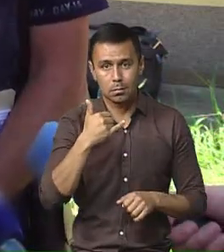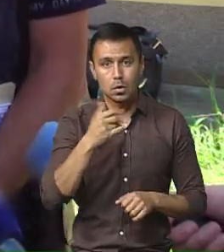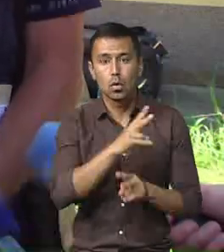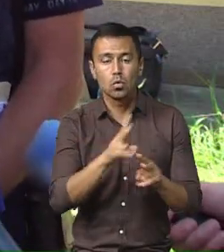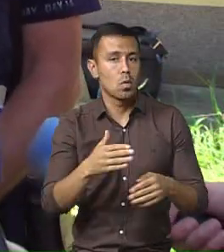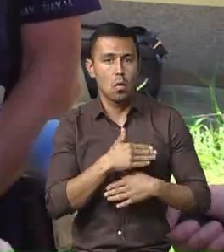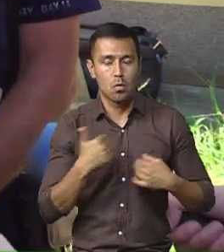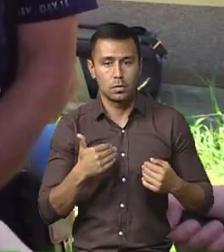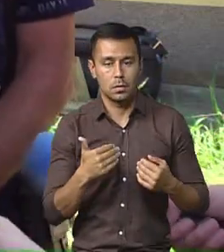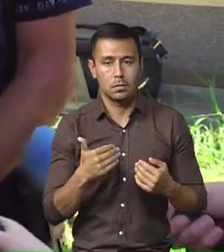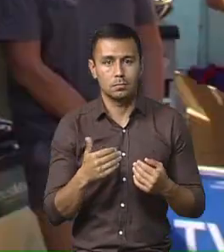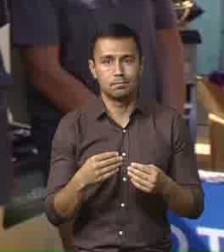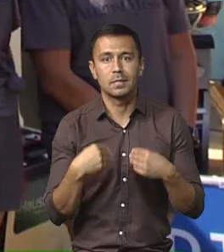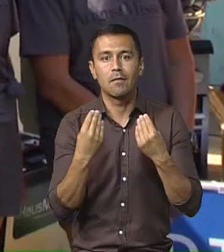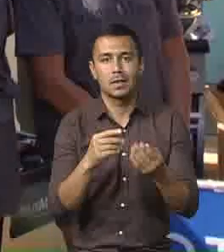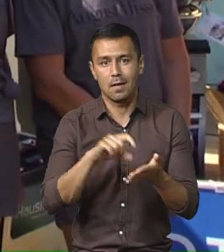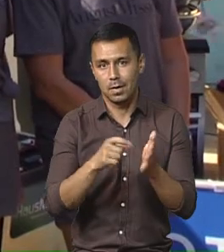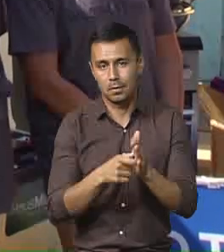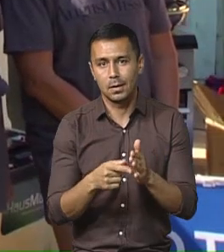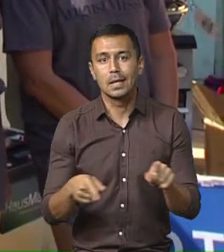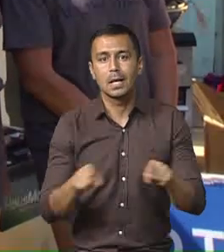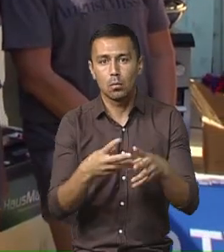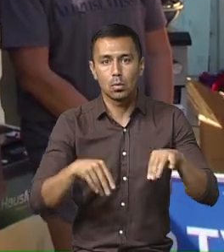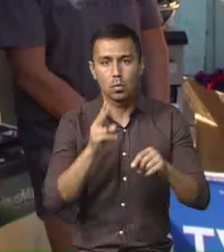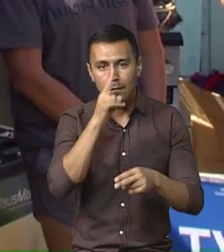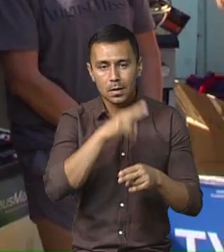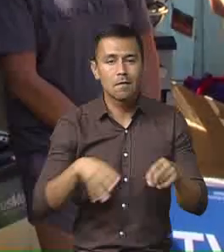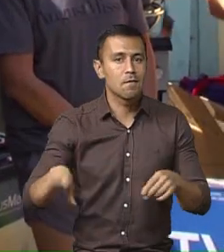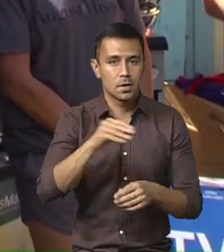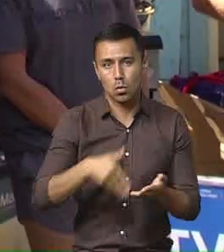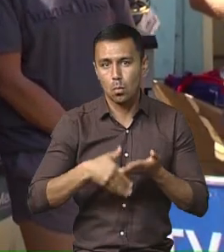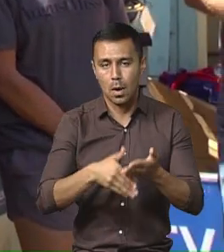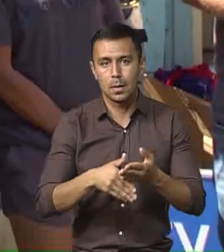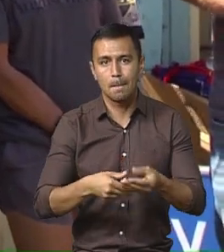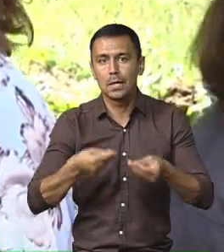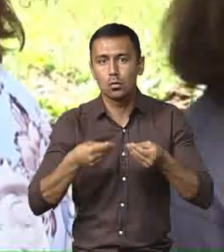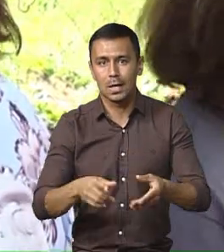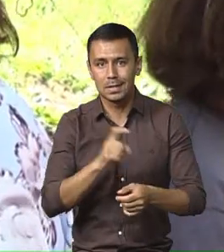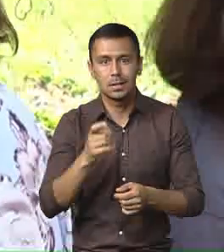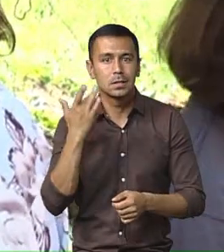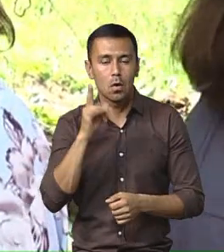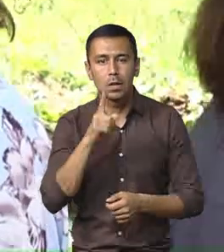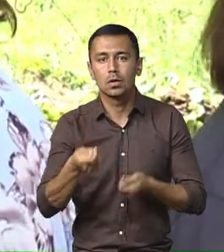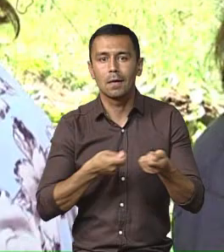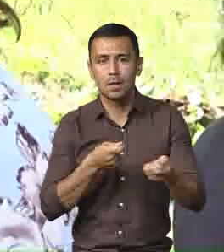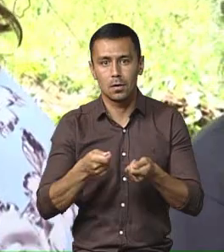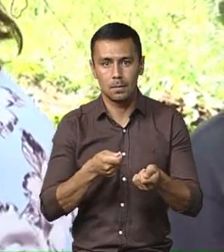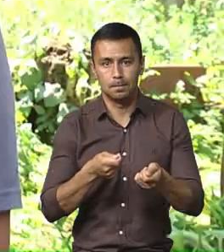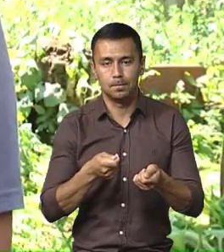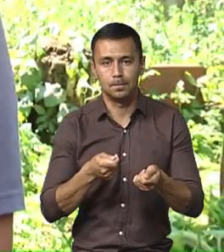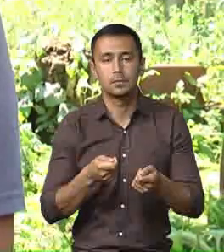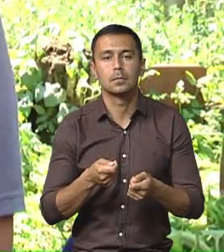хоче здавати квартиру. Саме таким родинам, які втратили все, допомагають місіонери США, каже один із керівників місії Ріс